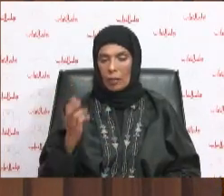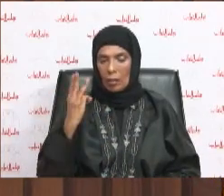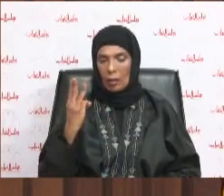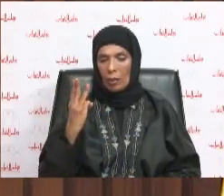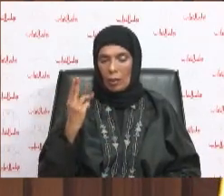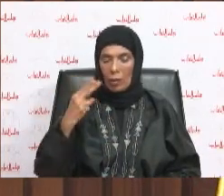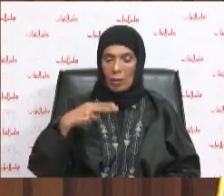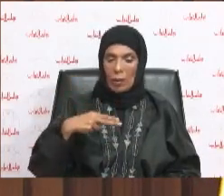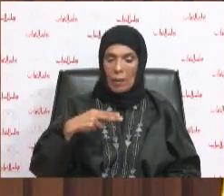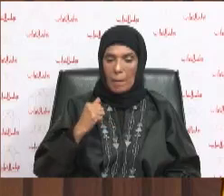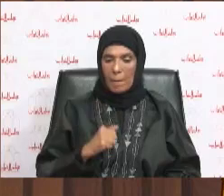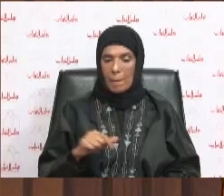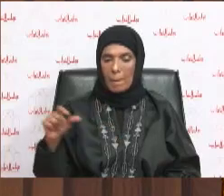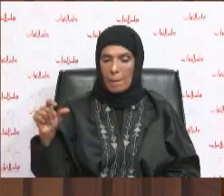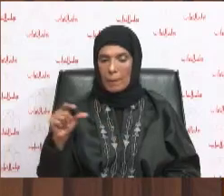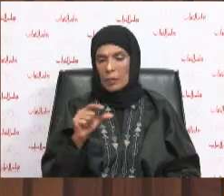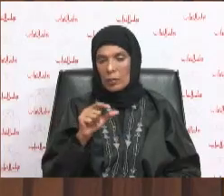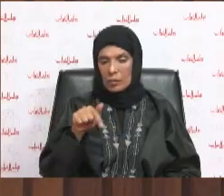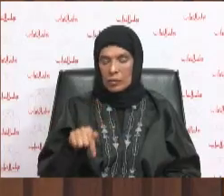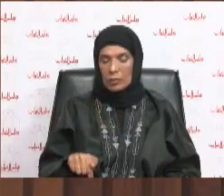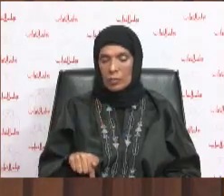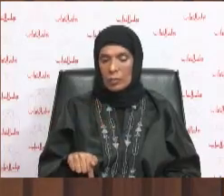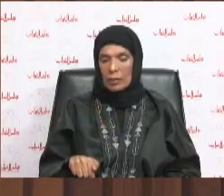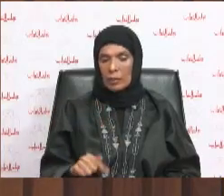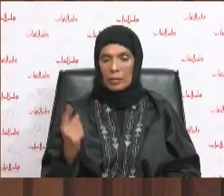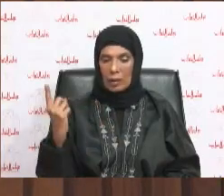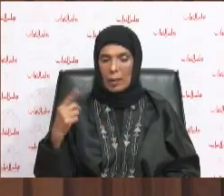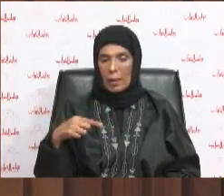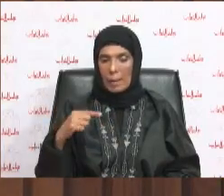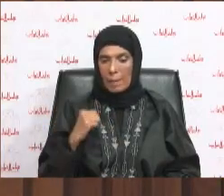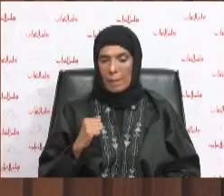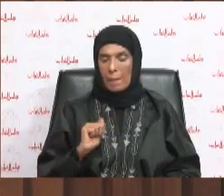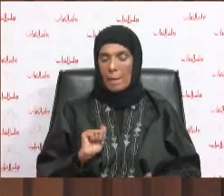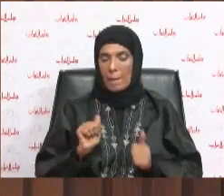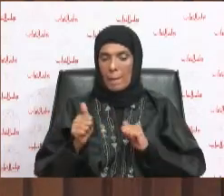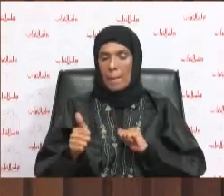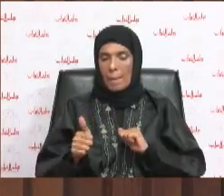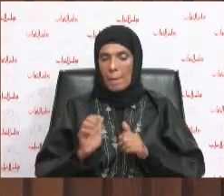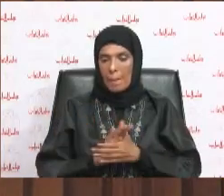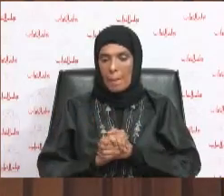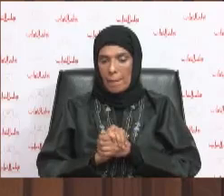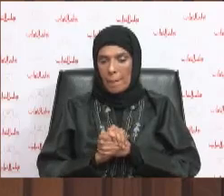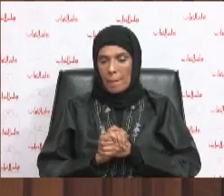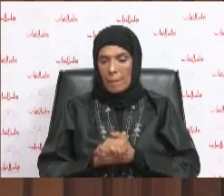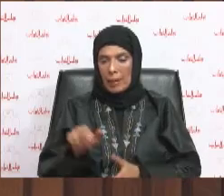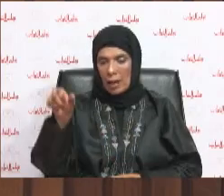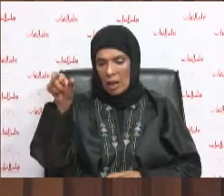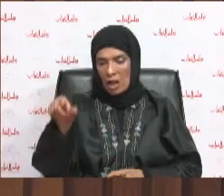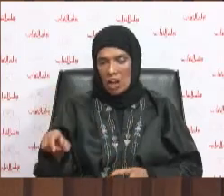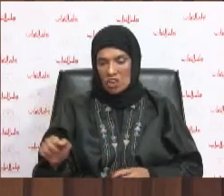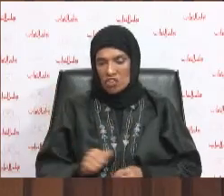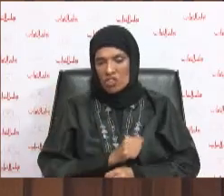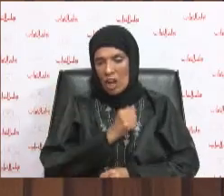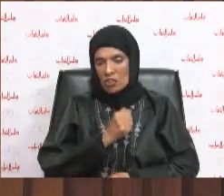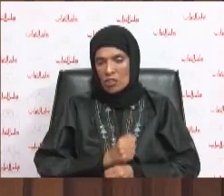2023 حتى شهر الحالي شهر نوفمبر مبادرة صديق المستهلك،